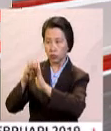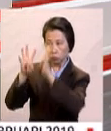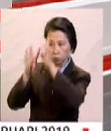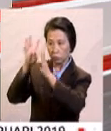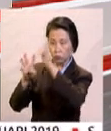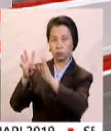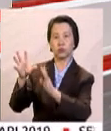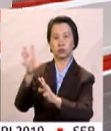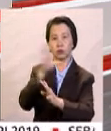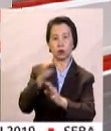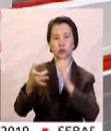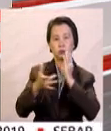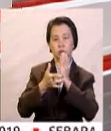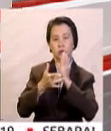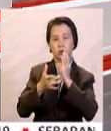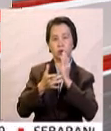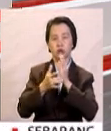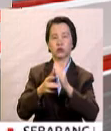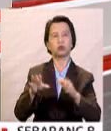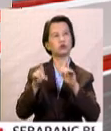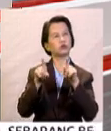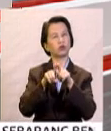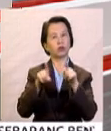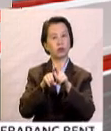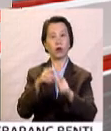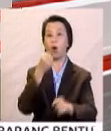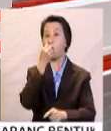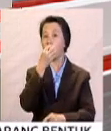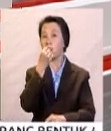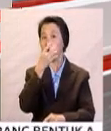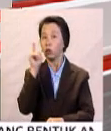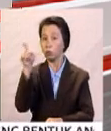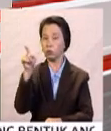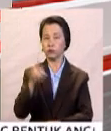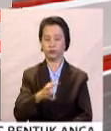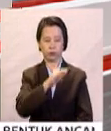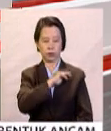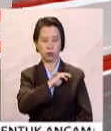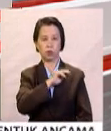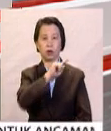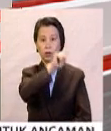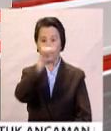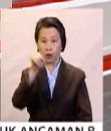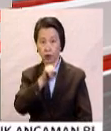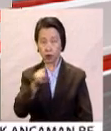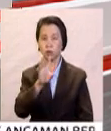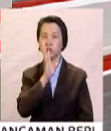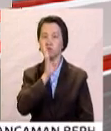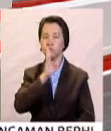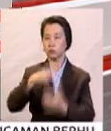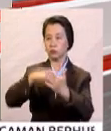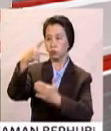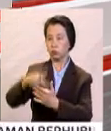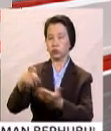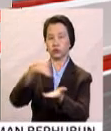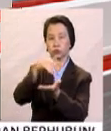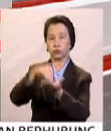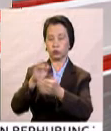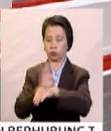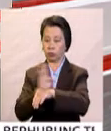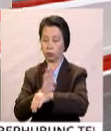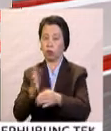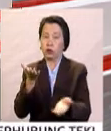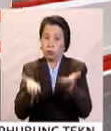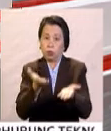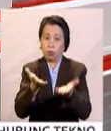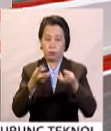bentuk dan teknologi seperti di Hong Kong. Menterinya Zuraida Kamarudin mengulas projek pusat perniagaan